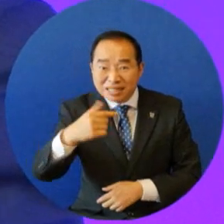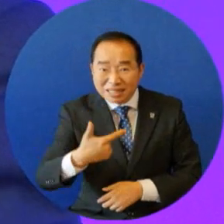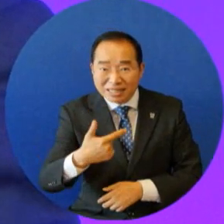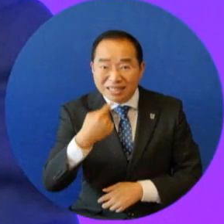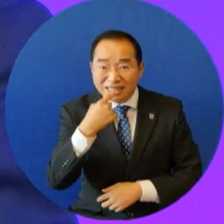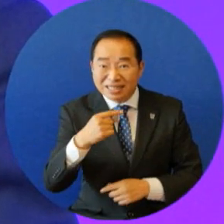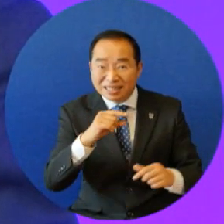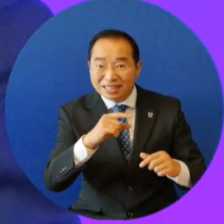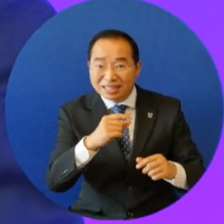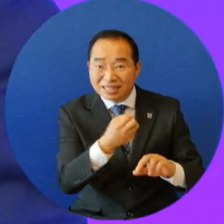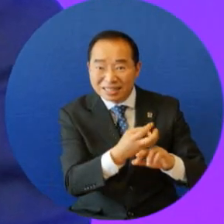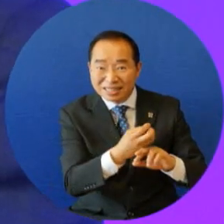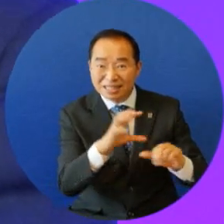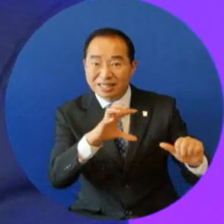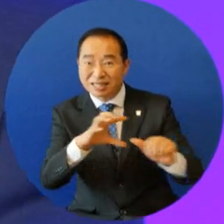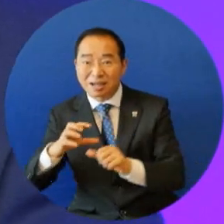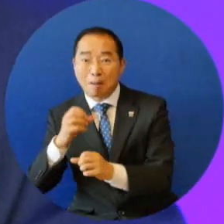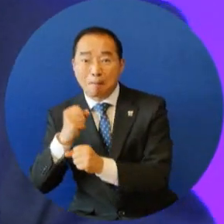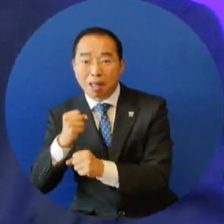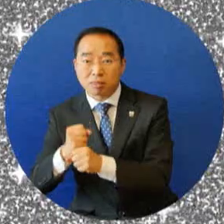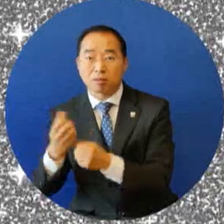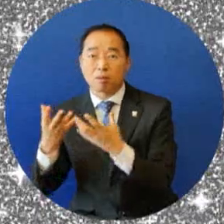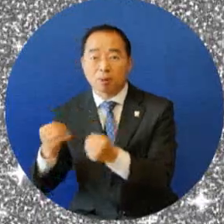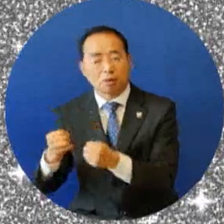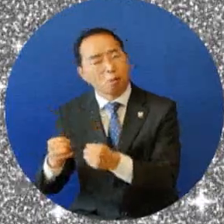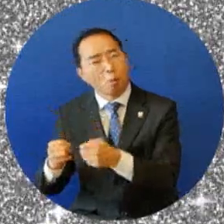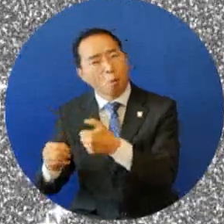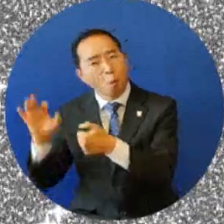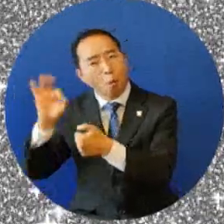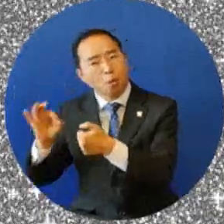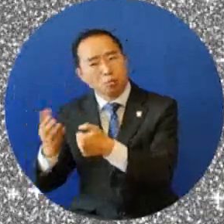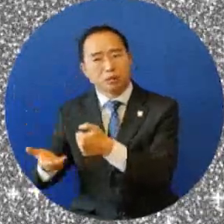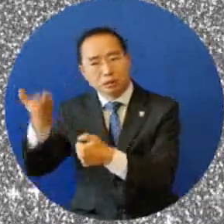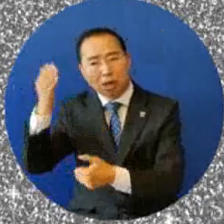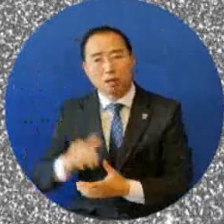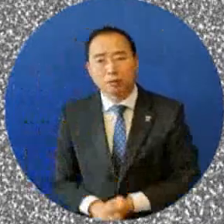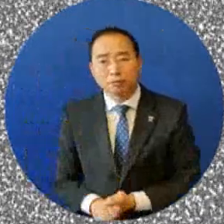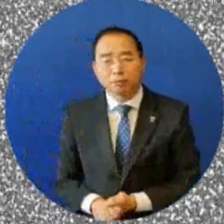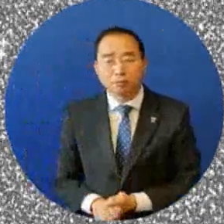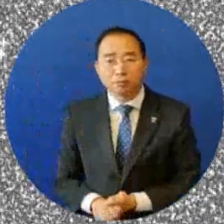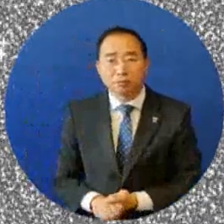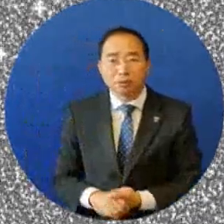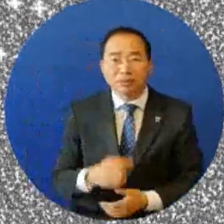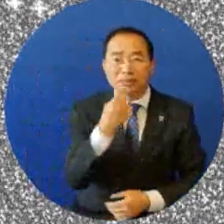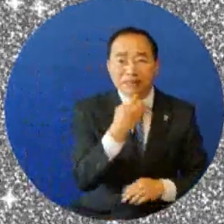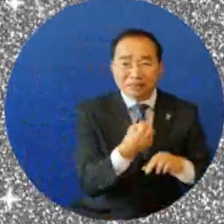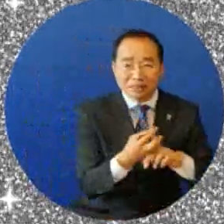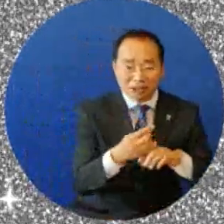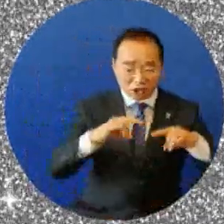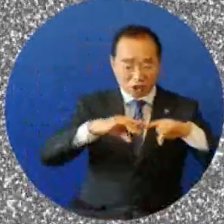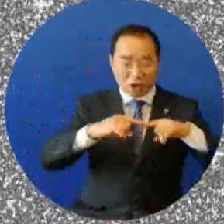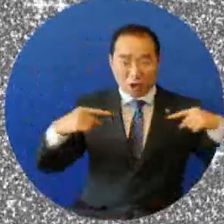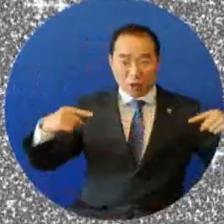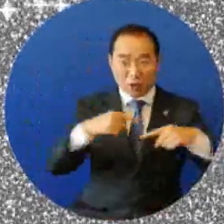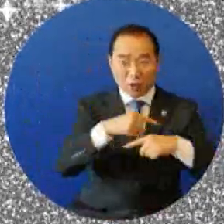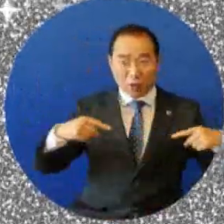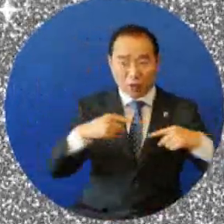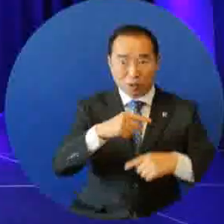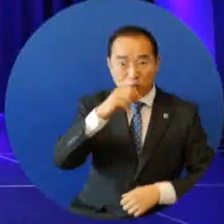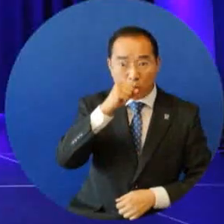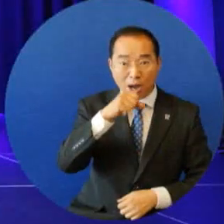50%를 넘습니다. 은이 전기 전도성과 열 전도성이 금속 중에서 가장